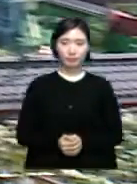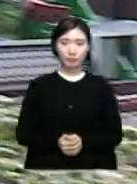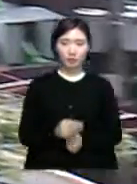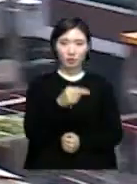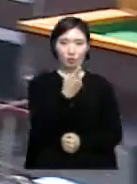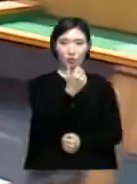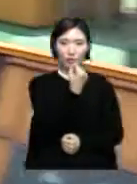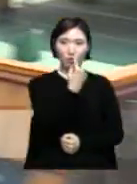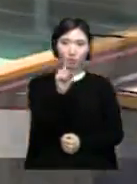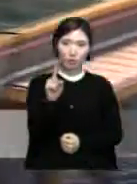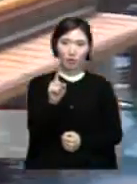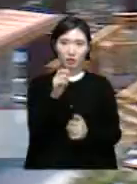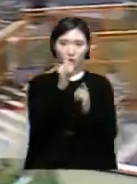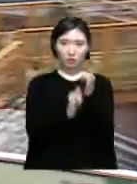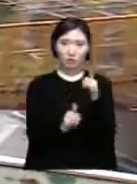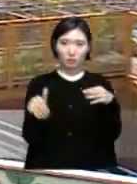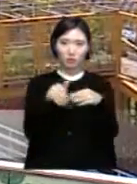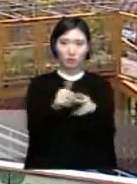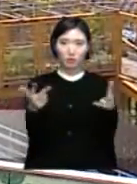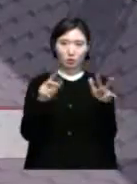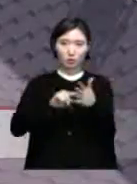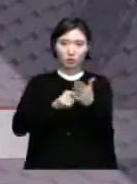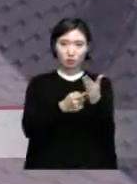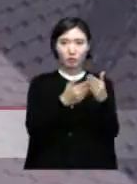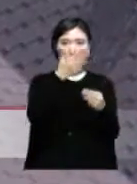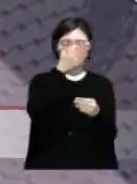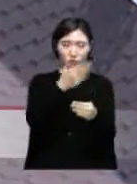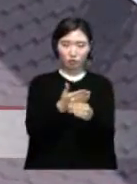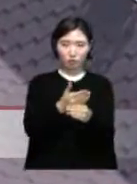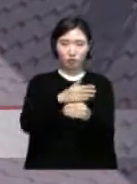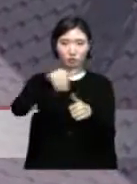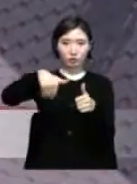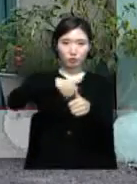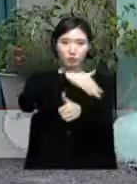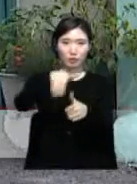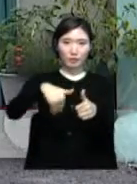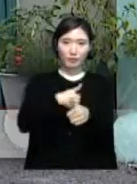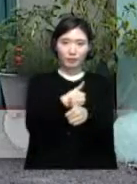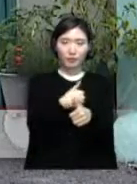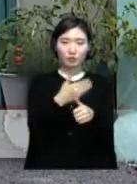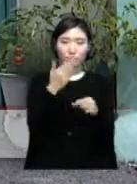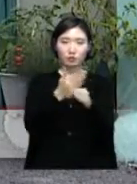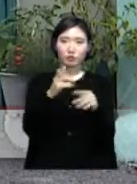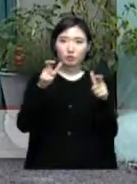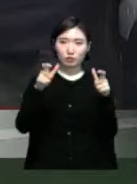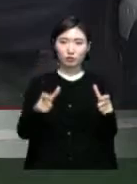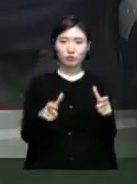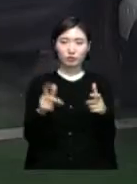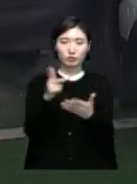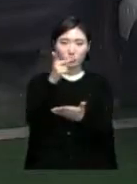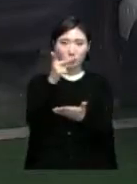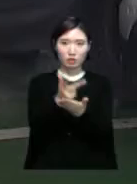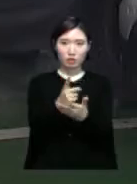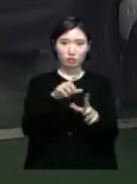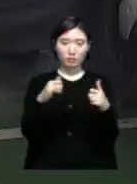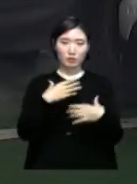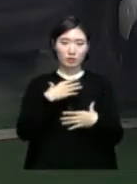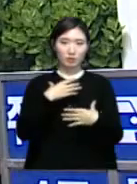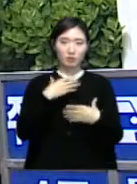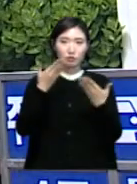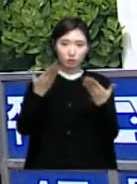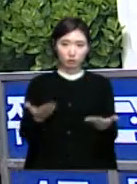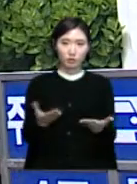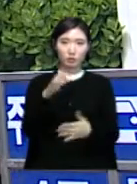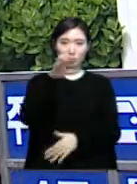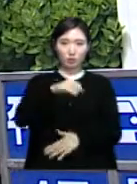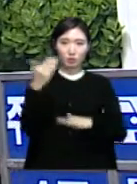동화동 역사문화공원이 추진되고 있는 중구 동화동 일대입니다. 중구는 이곳에 주차장과 주민 휴식 공간을 확충하기